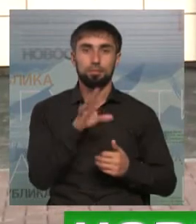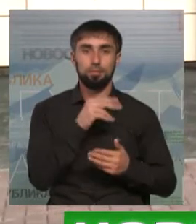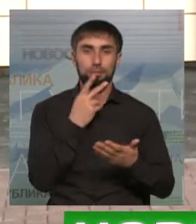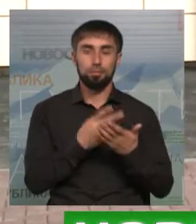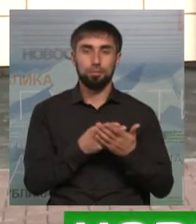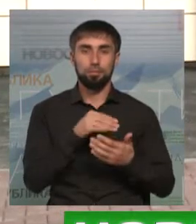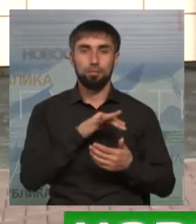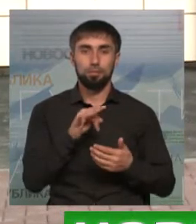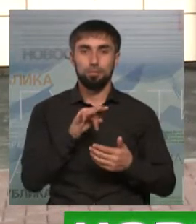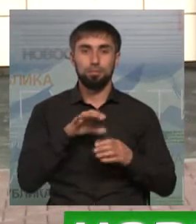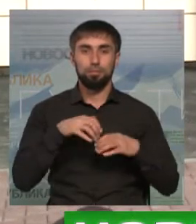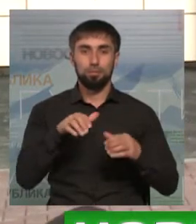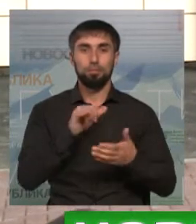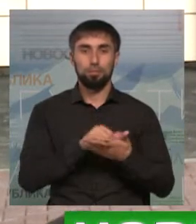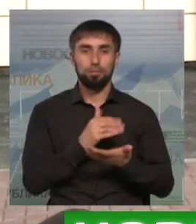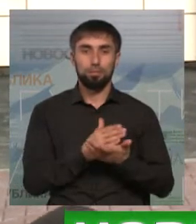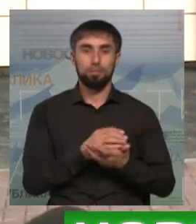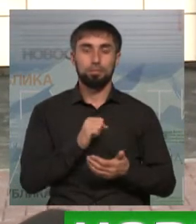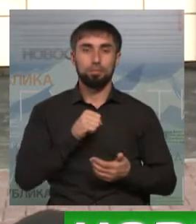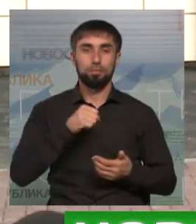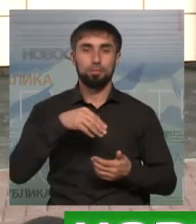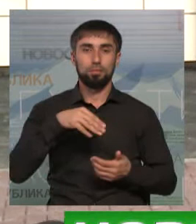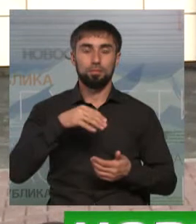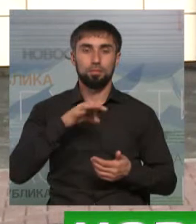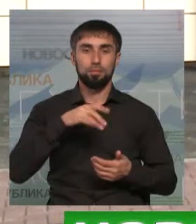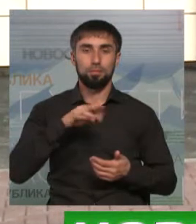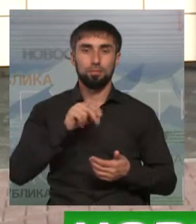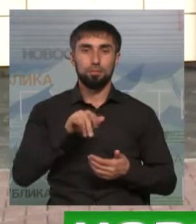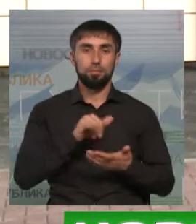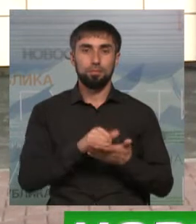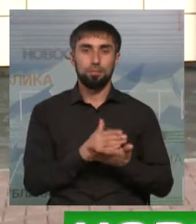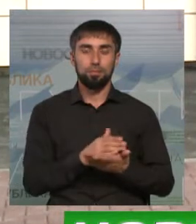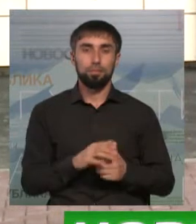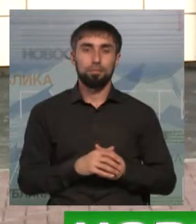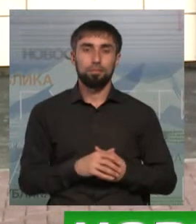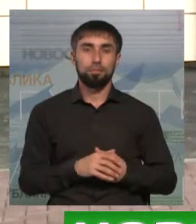здесь тротуарная плитка положена, отмостка сделана, асфальт. Проасфальтировали,